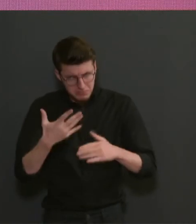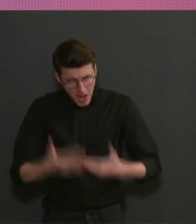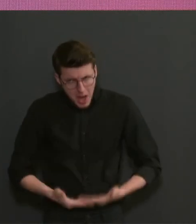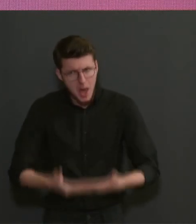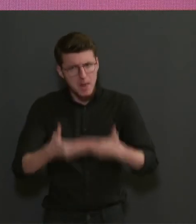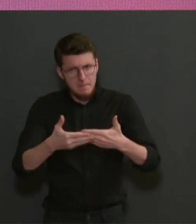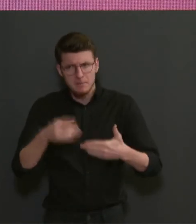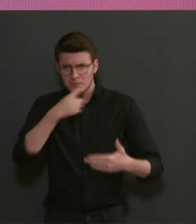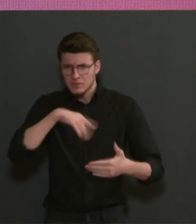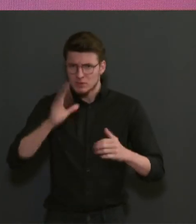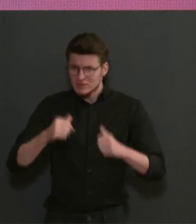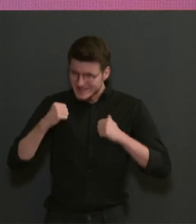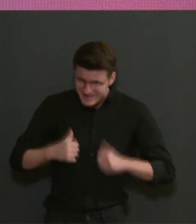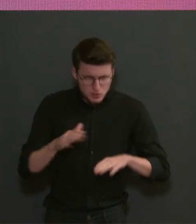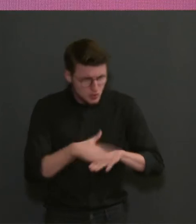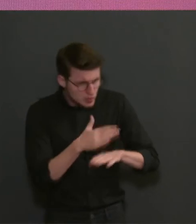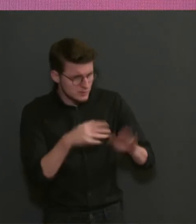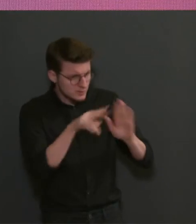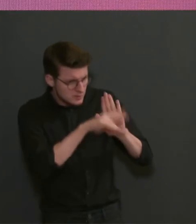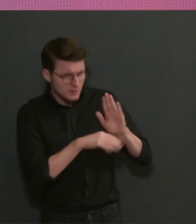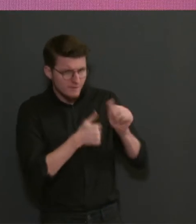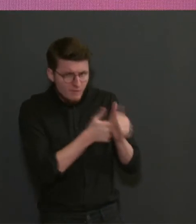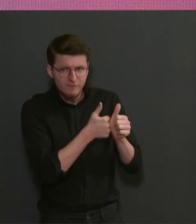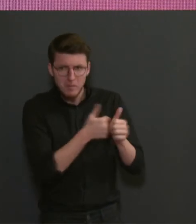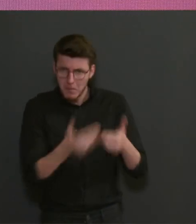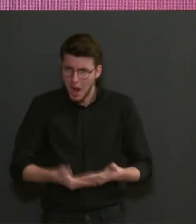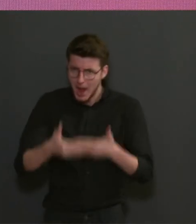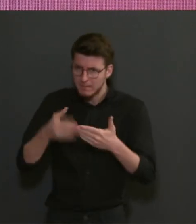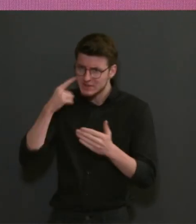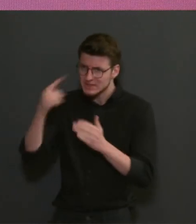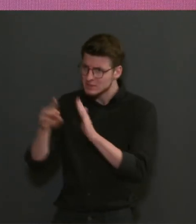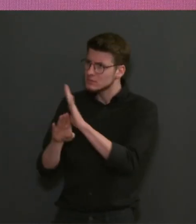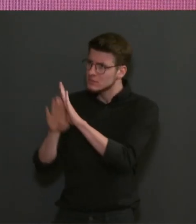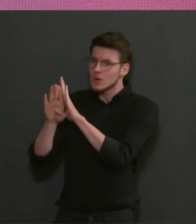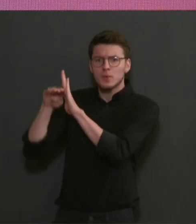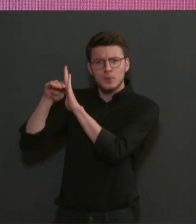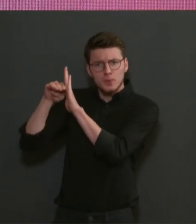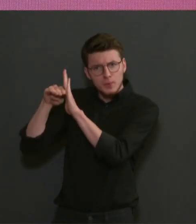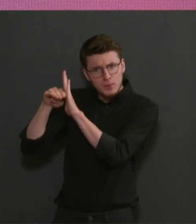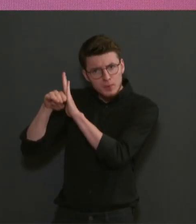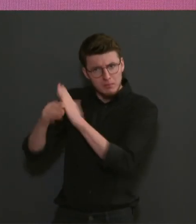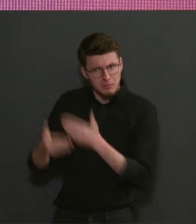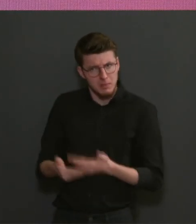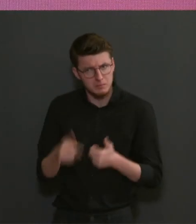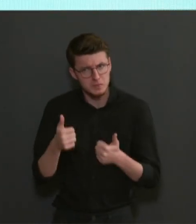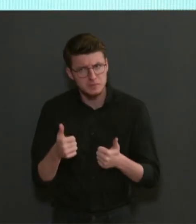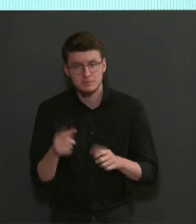regime nog lang moeten volhouden om in veiliger vaarwater te geraken.